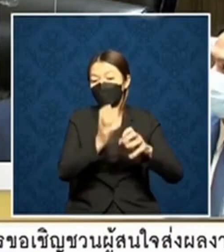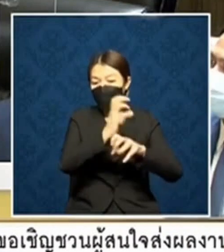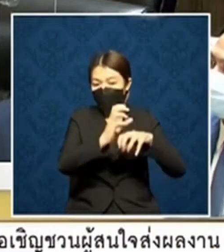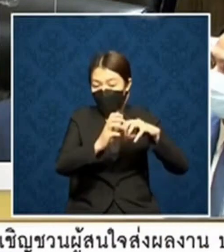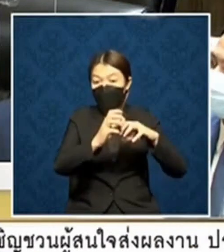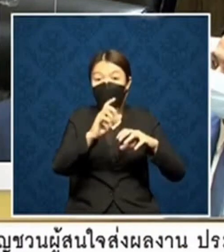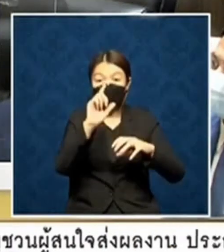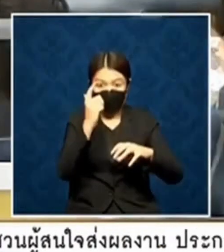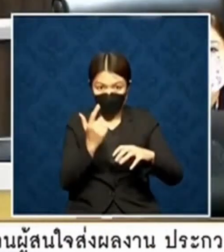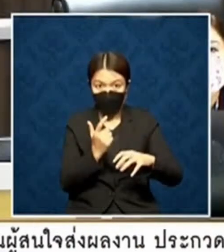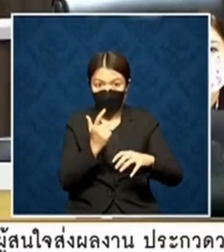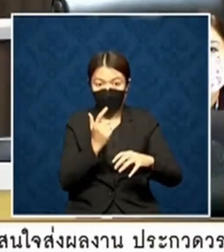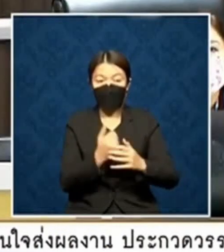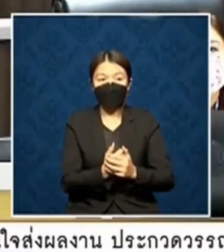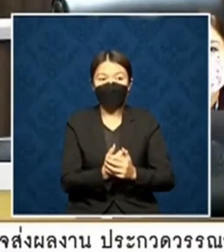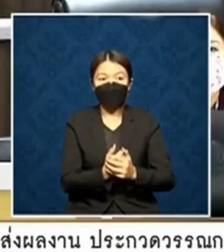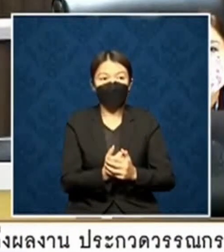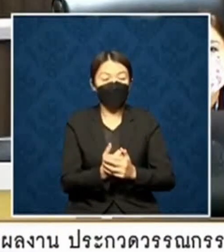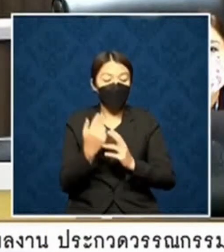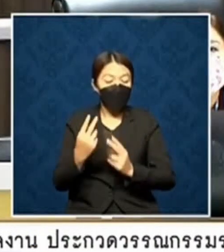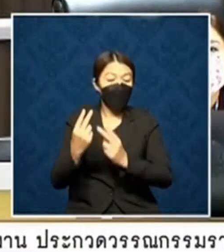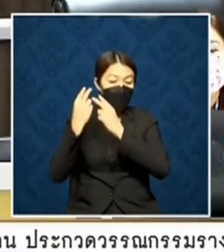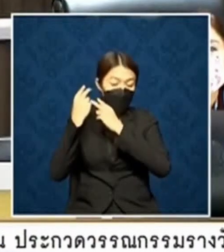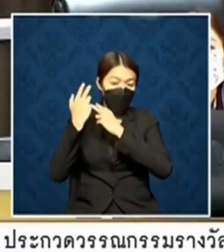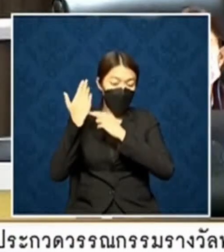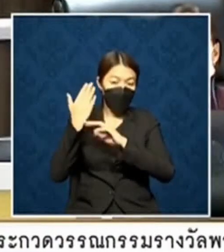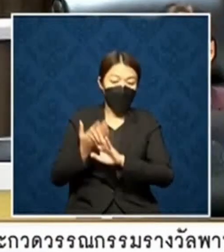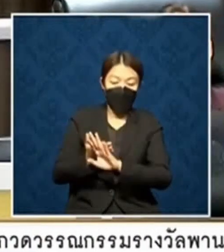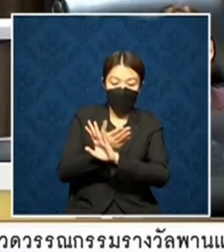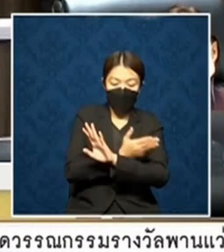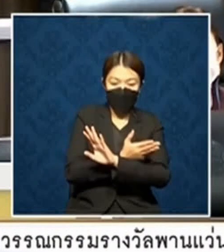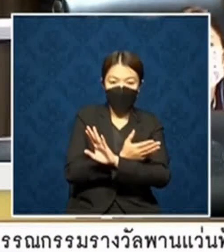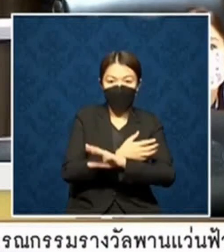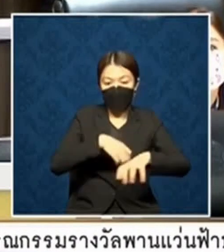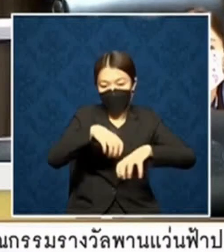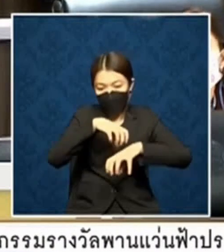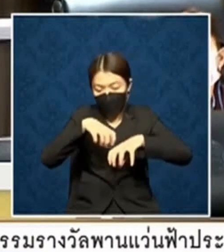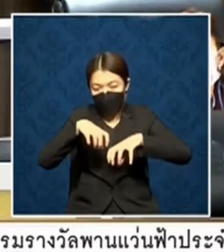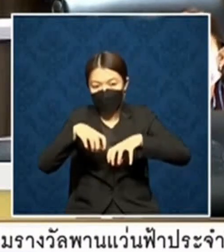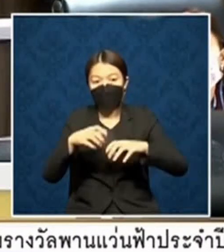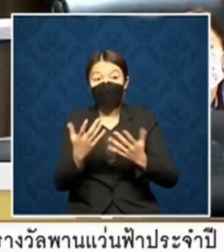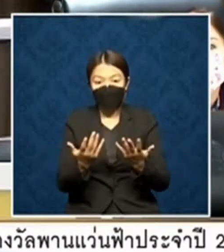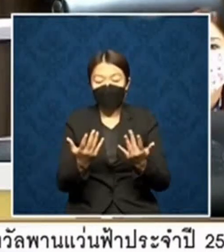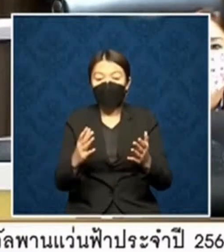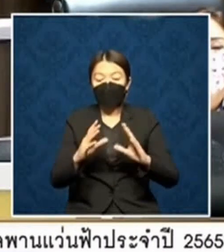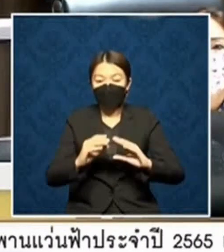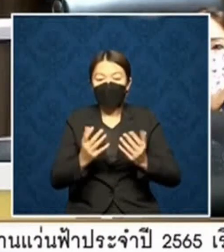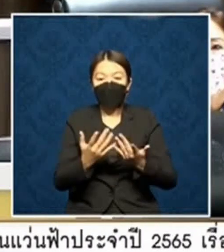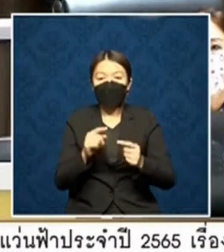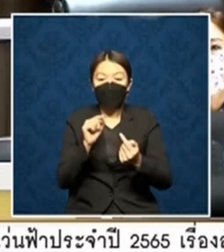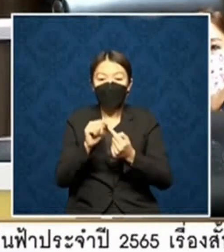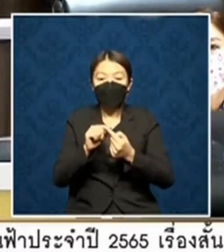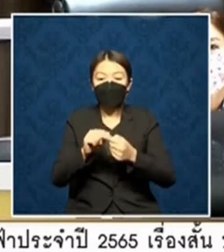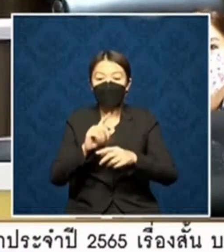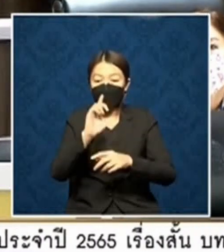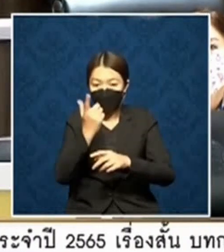คำหากเราย้อนเวลากลับไปนะครับก่อนที่จะมีคำสั่งระงับกิจการเป็นการชั่วคราวนั้นข้อพิพาทในเรื่องเกี่ยวกับเหมือง